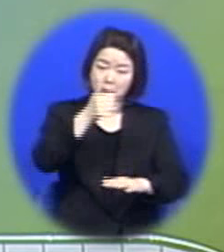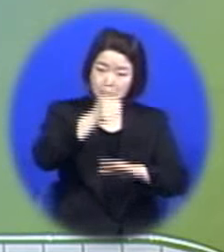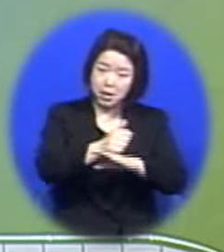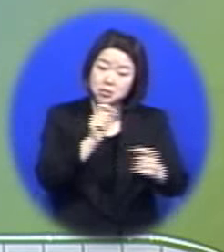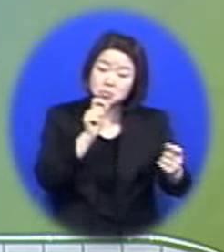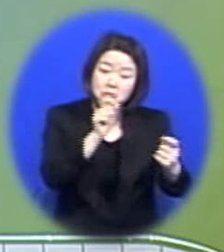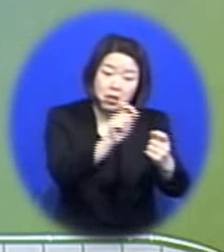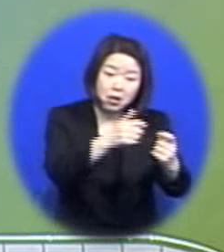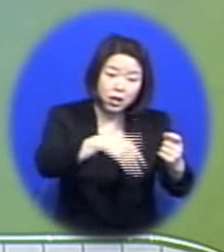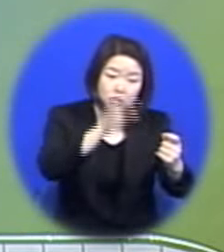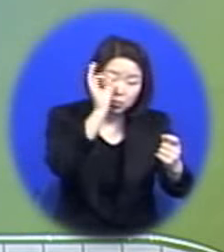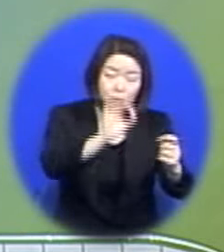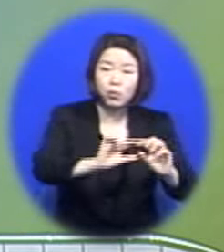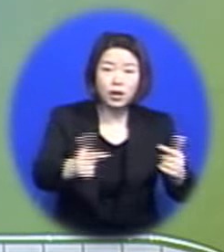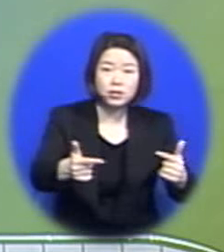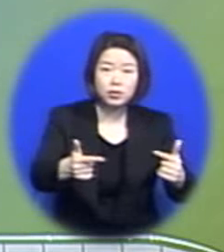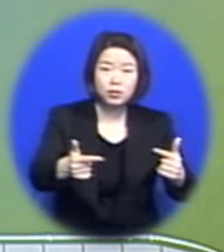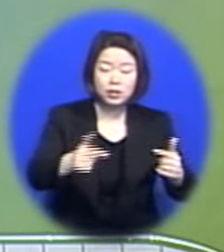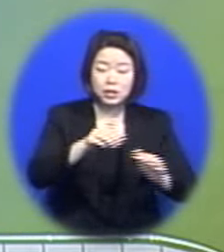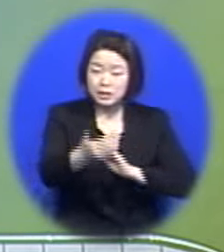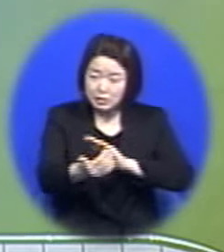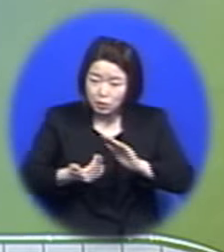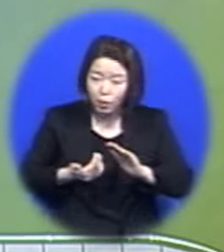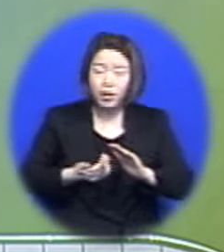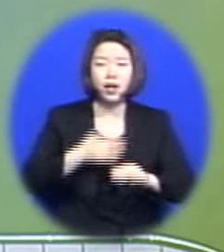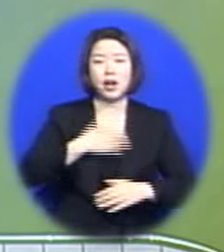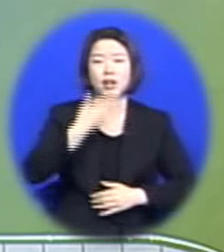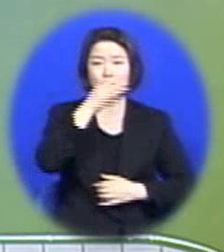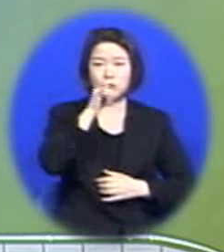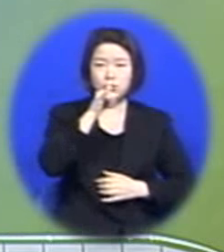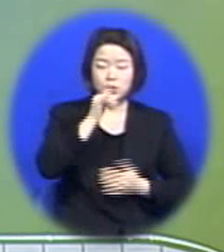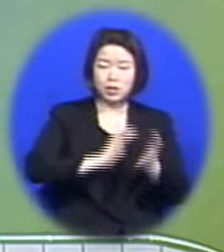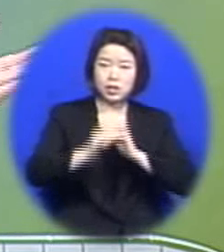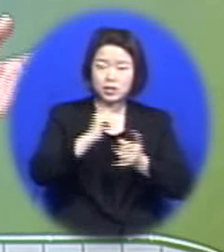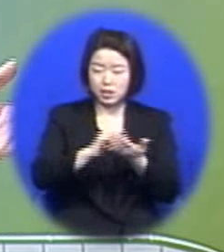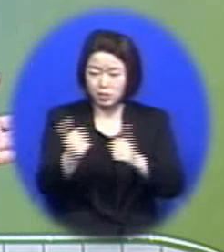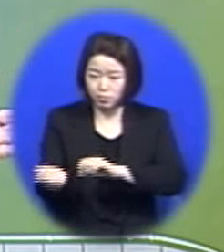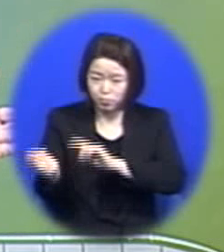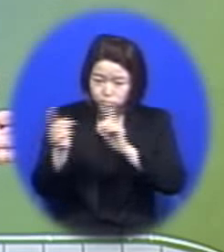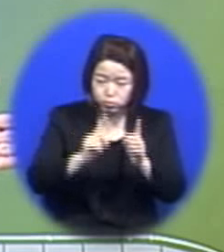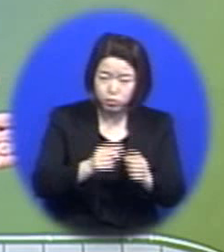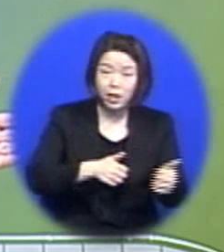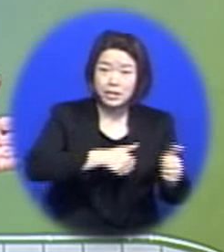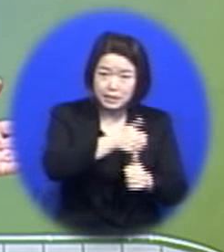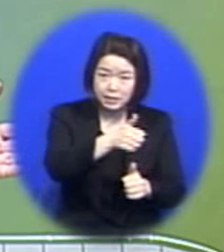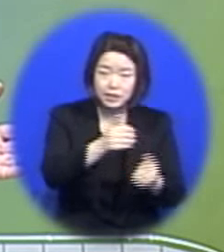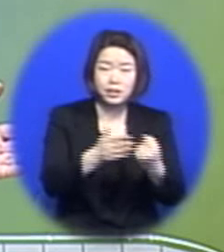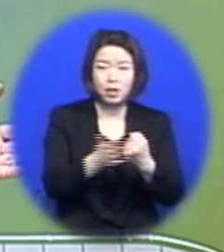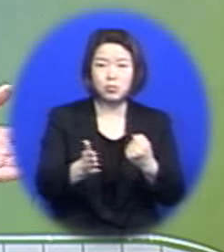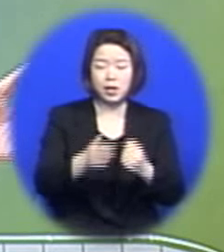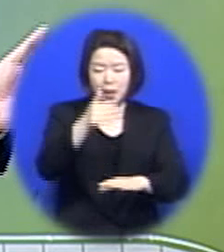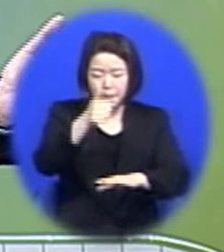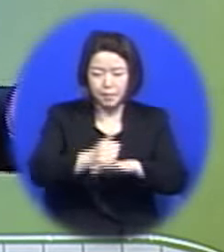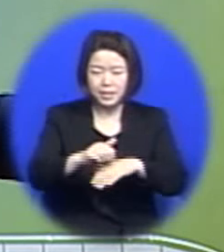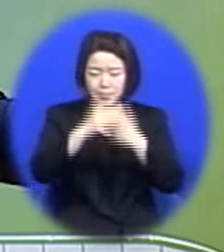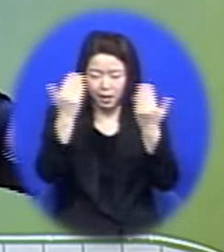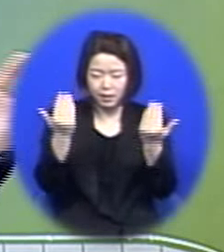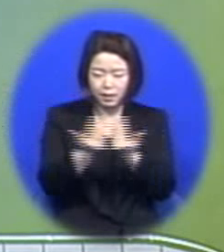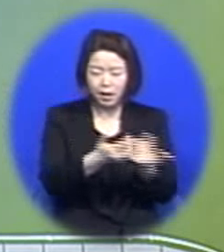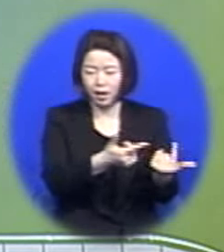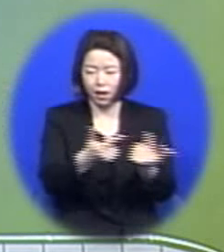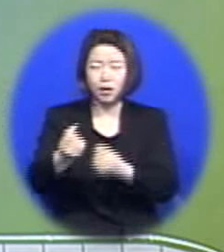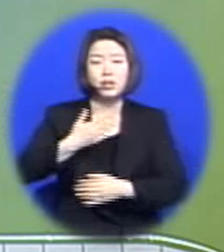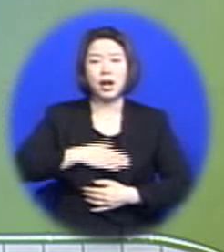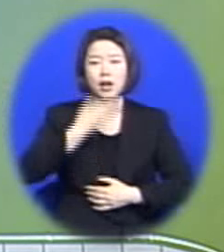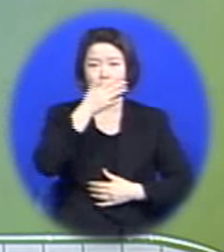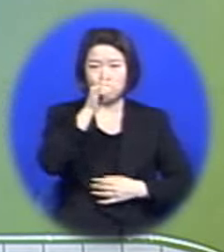아니에요. 예수님의 부활의 소식 속에 우리는 마지막에 될 일을 다 알게 됐어요. 결국은